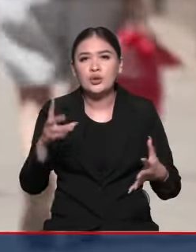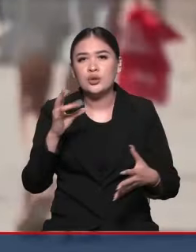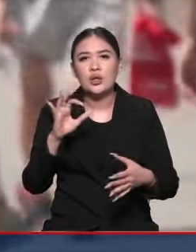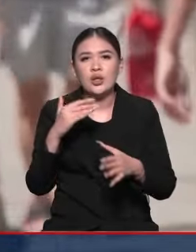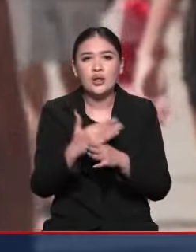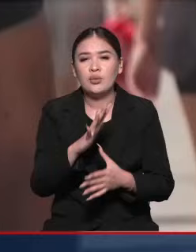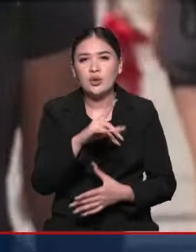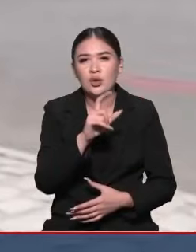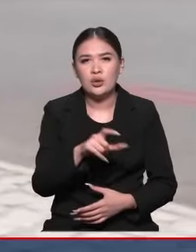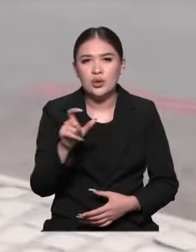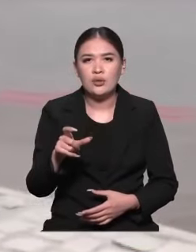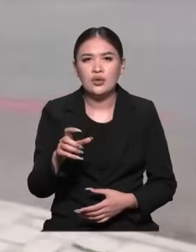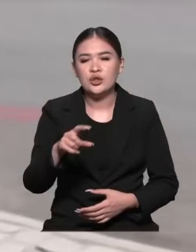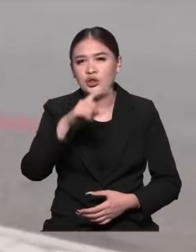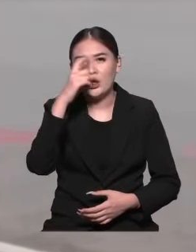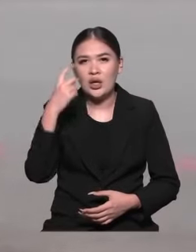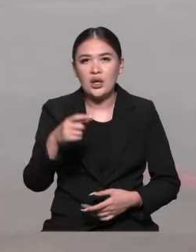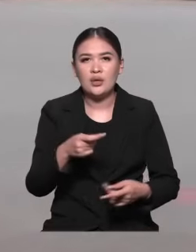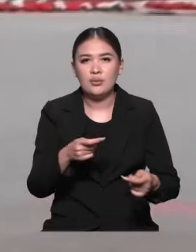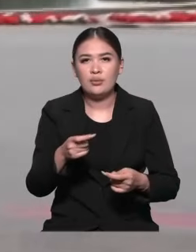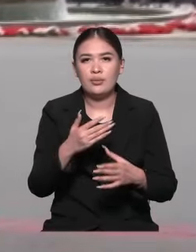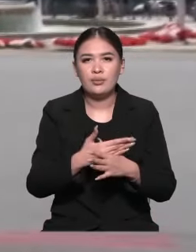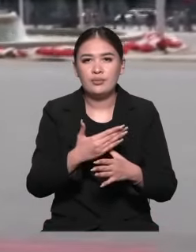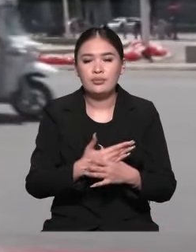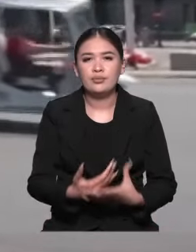людям адаптироваться к жаре.